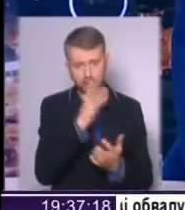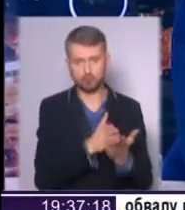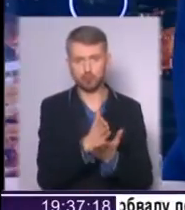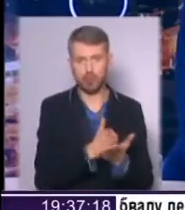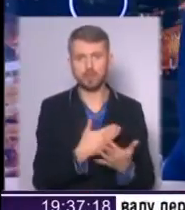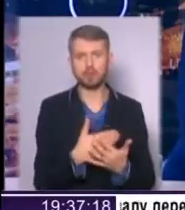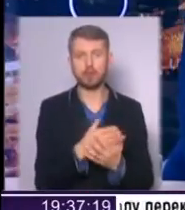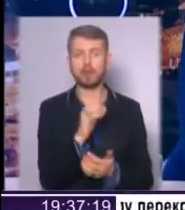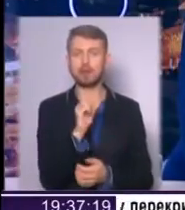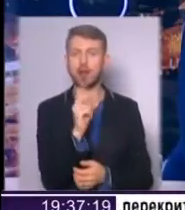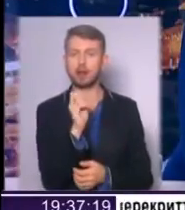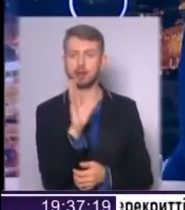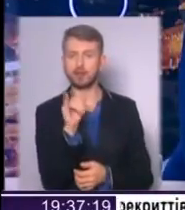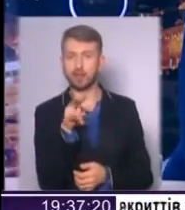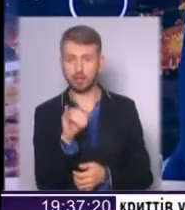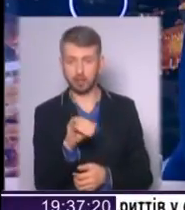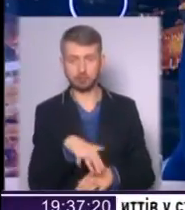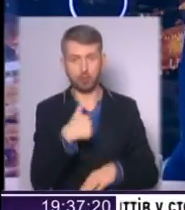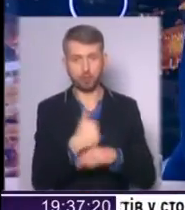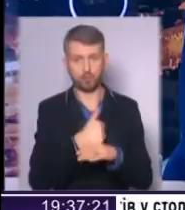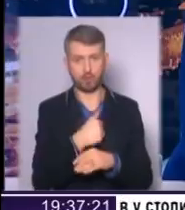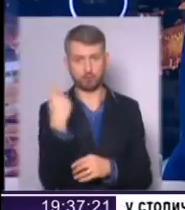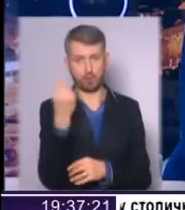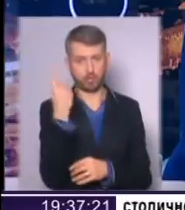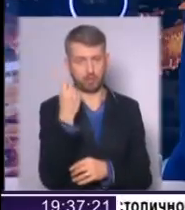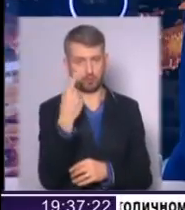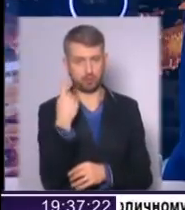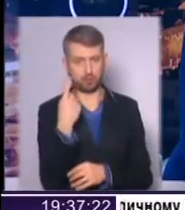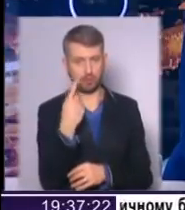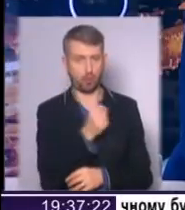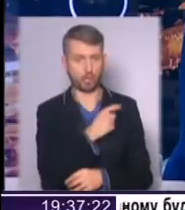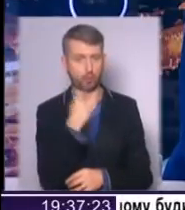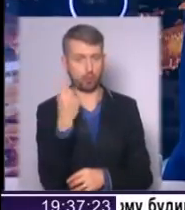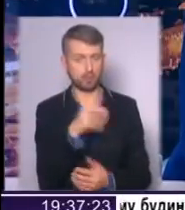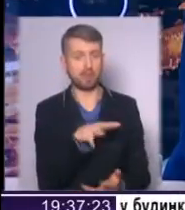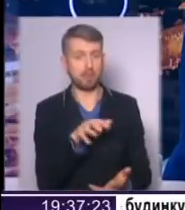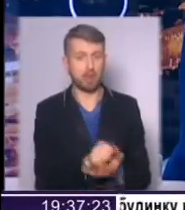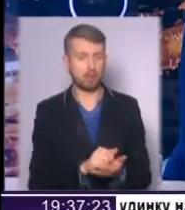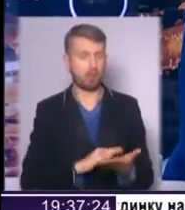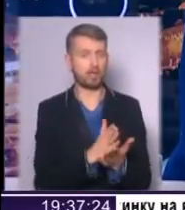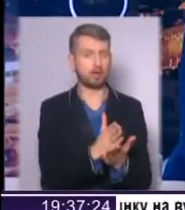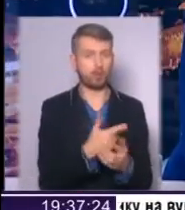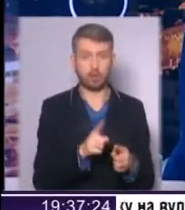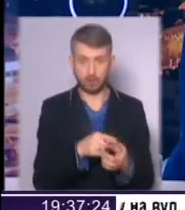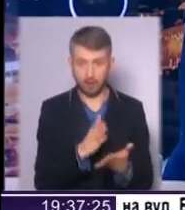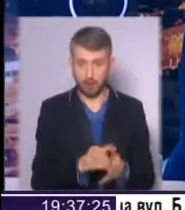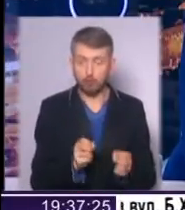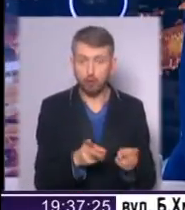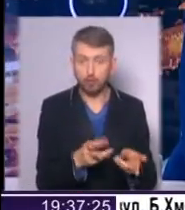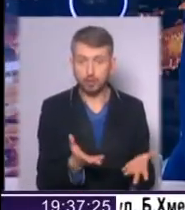наприклад, пан Саакашвілі, очільник обласної державної адміністрації Одеської області, займається відверто політикою. Але це є злочин.